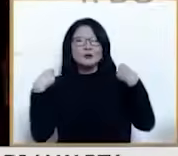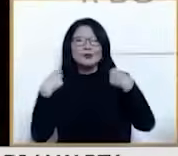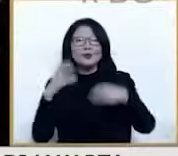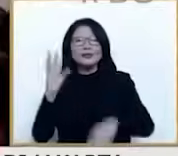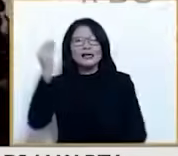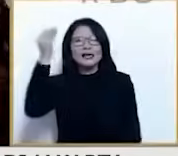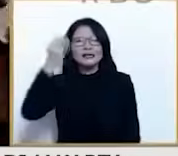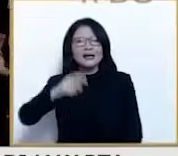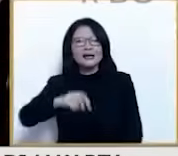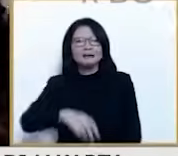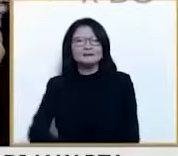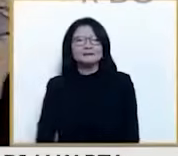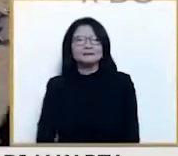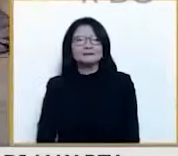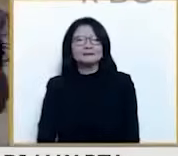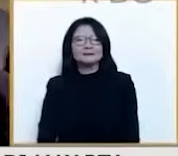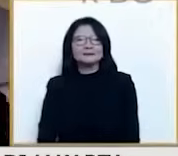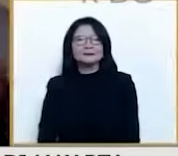berikan apresiasi.